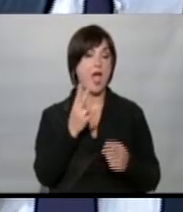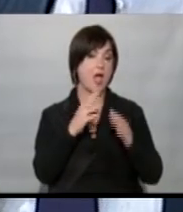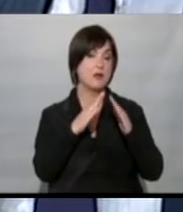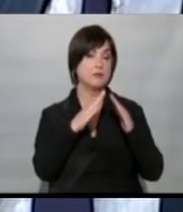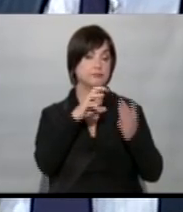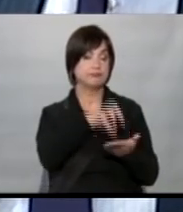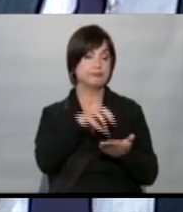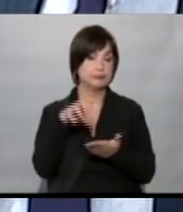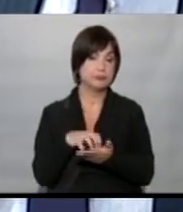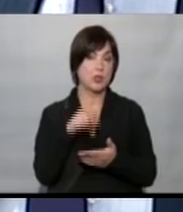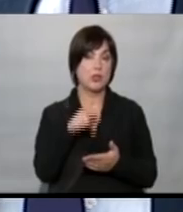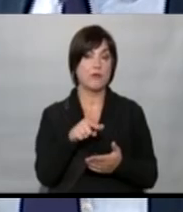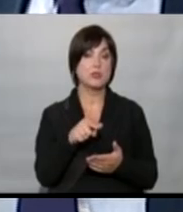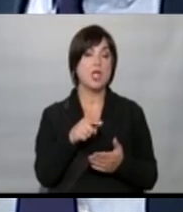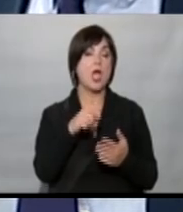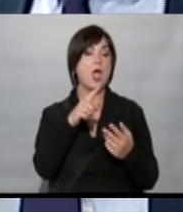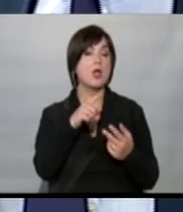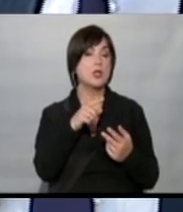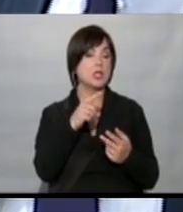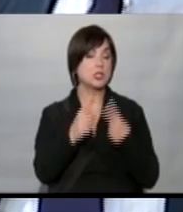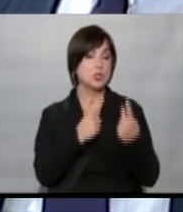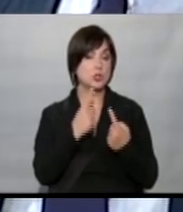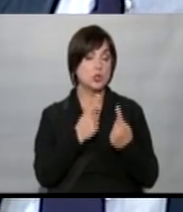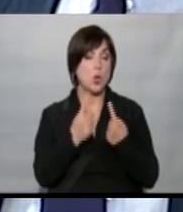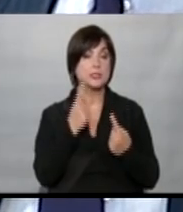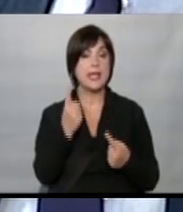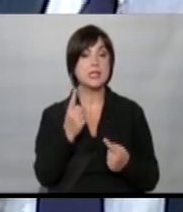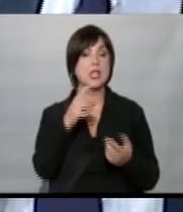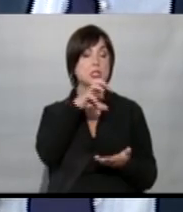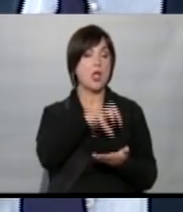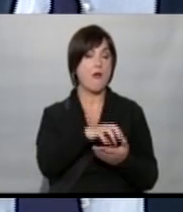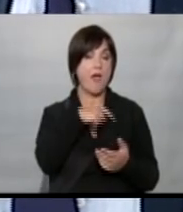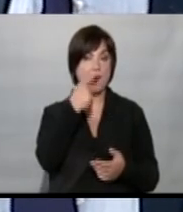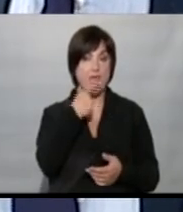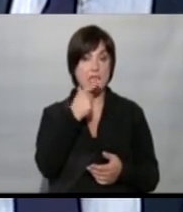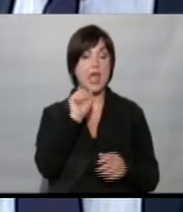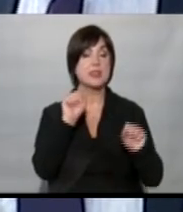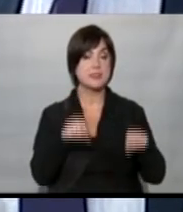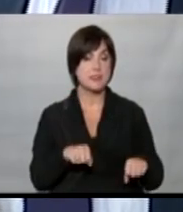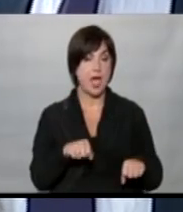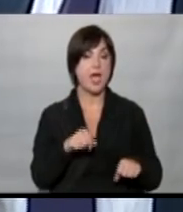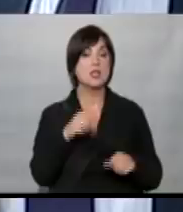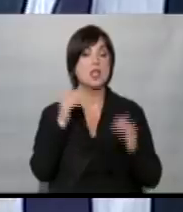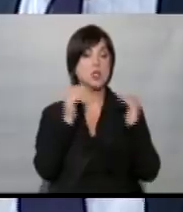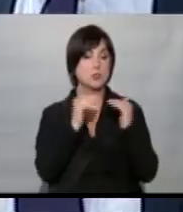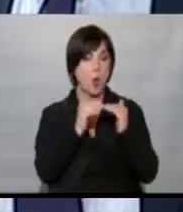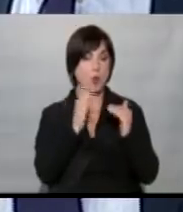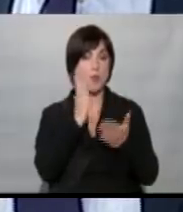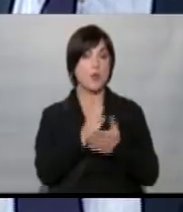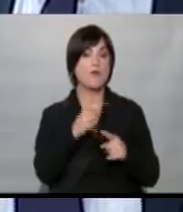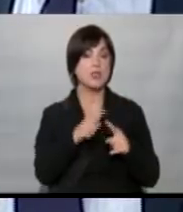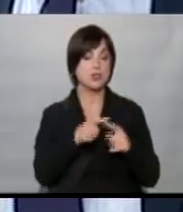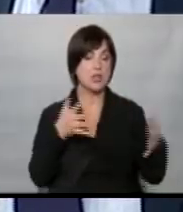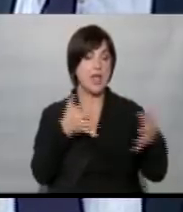Сега е исклучително поларизирана ситуација. Едниот кампус вели да за спогодбата, бидејќи тоа е начин